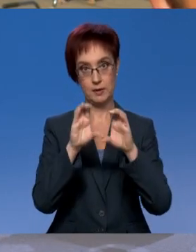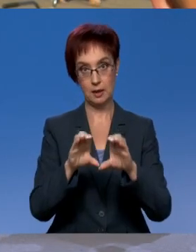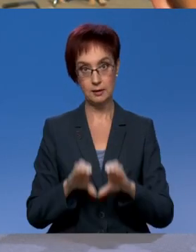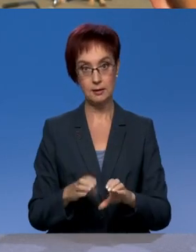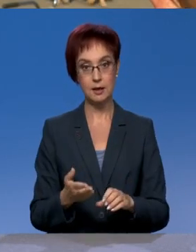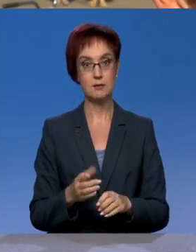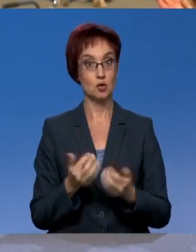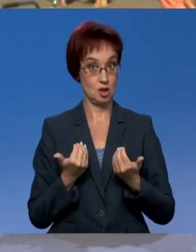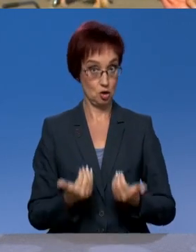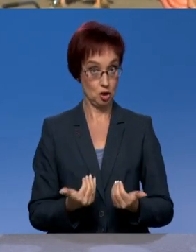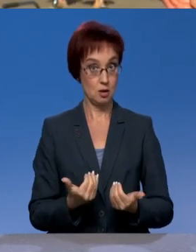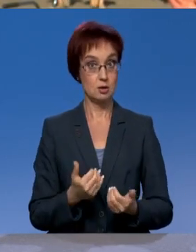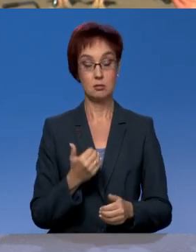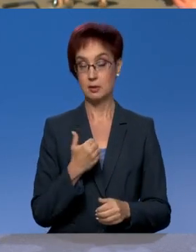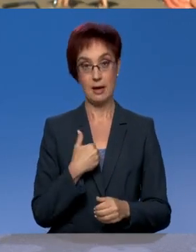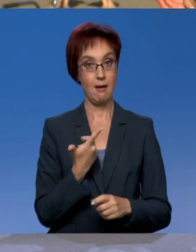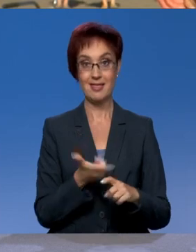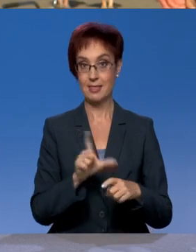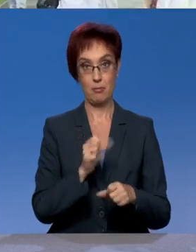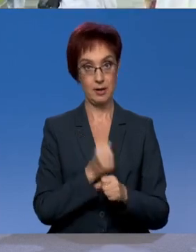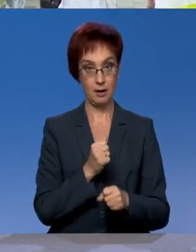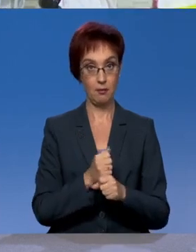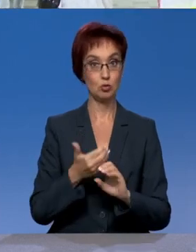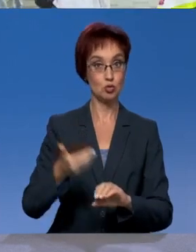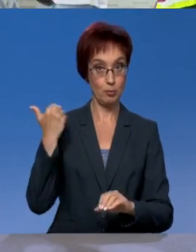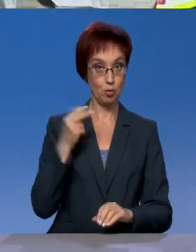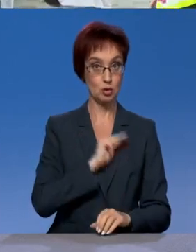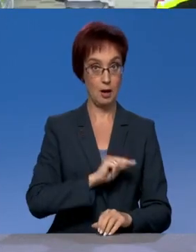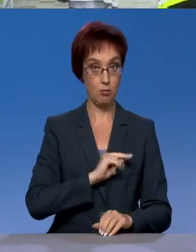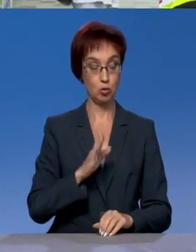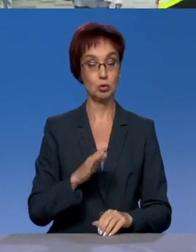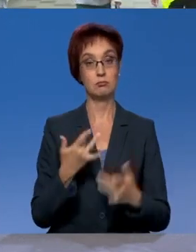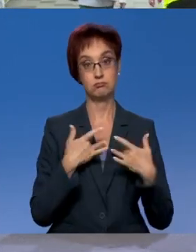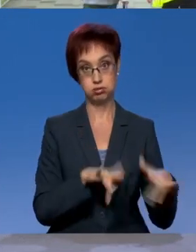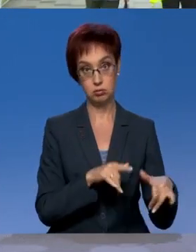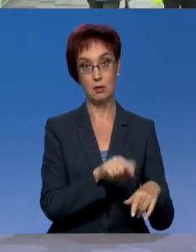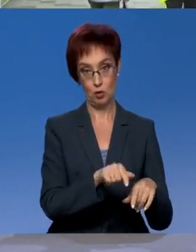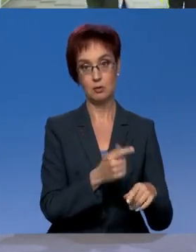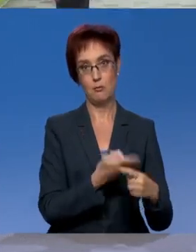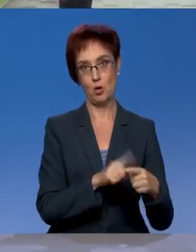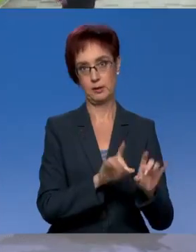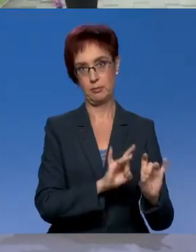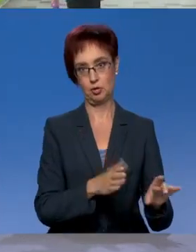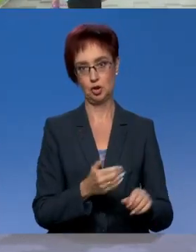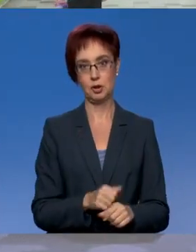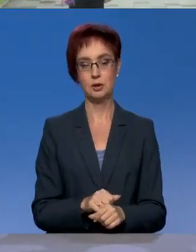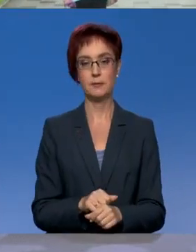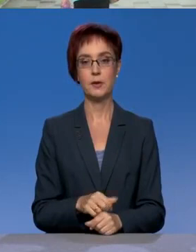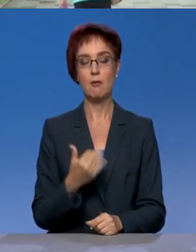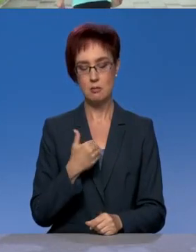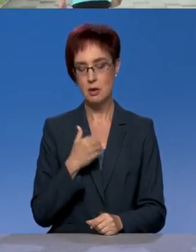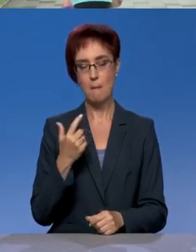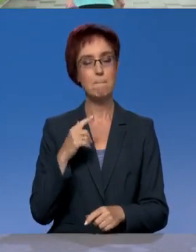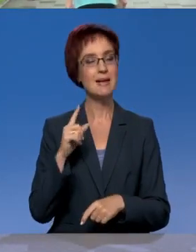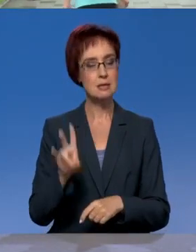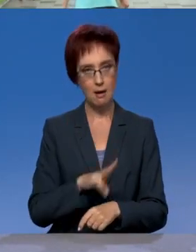предыдущей работы я ушел именно по этой причине. Как часто вы перерабатываете? Постоянно. У меня зарплата зависит от процента,